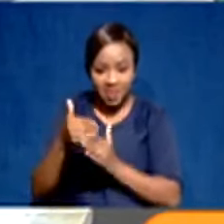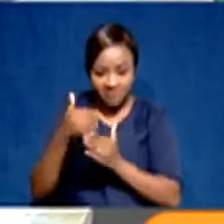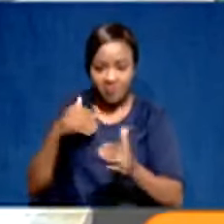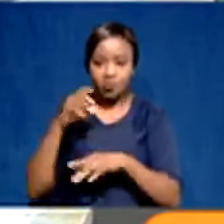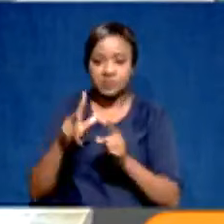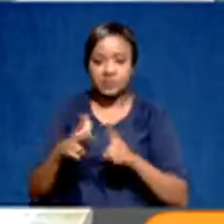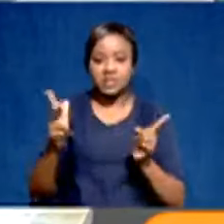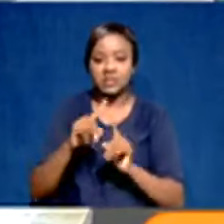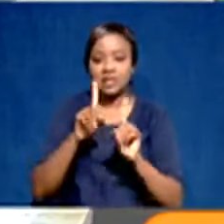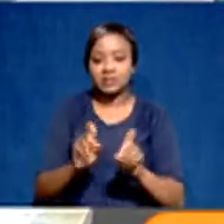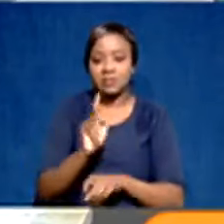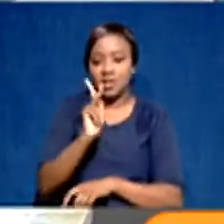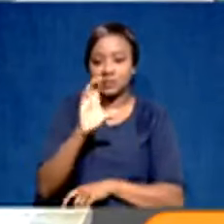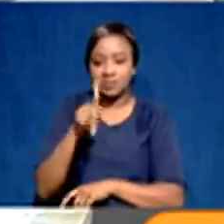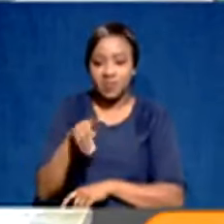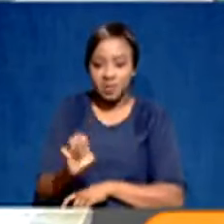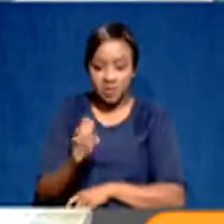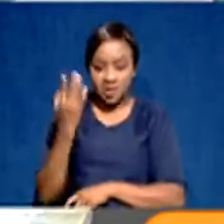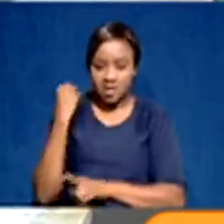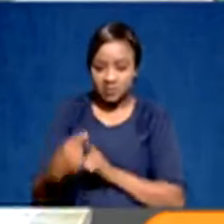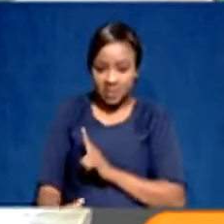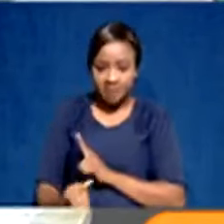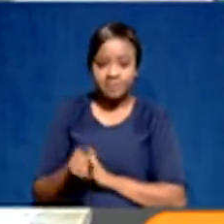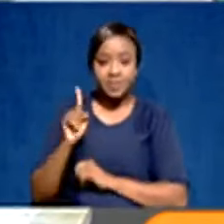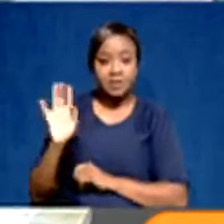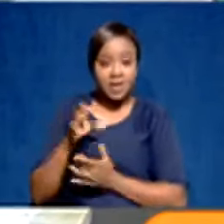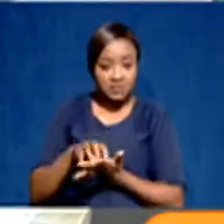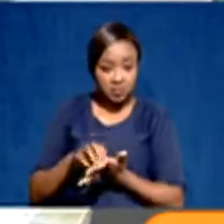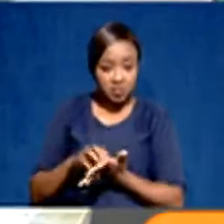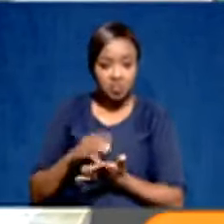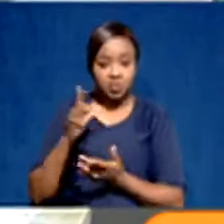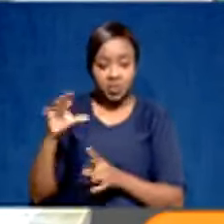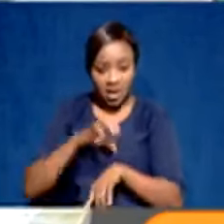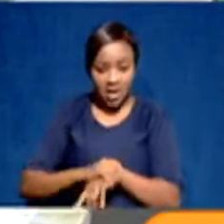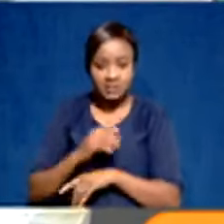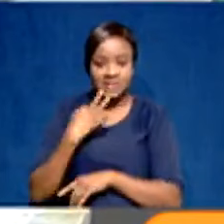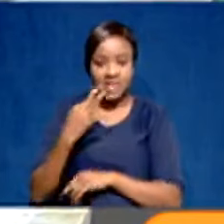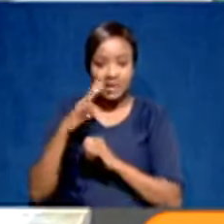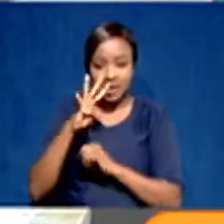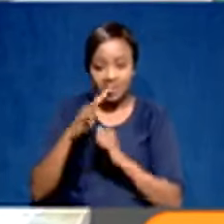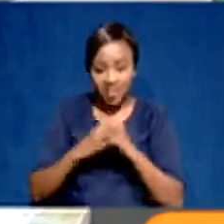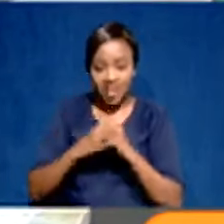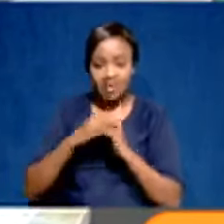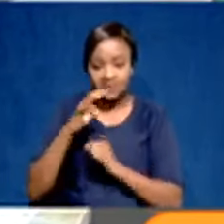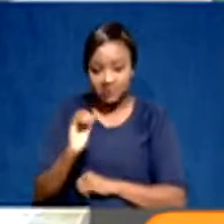kufanya mtihani wake wa KCPE mwaka jana. Na licha ya hali yake, Bramuel alipata